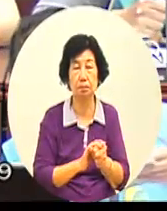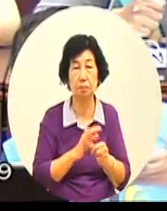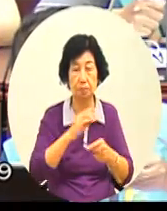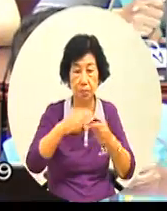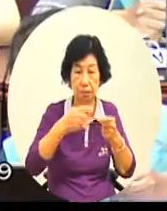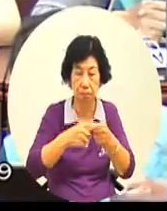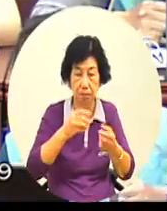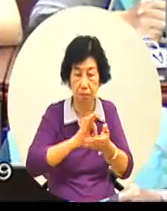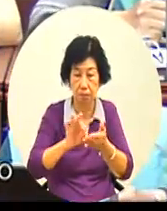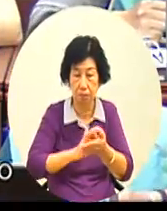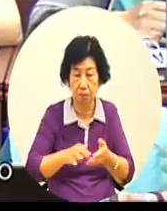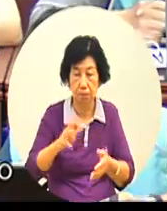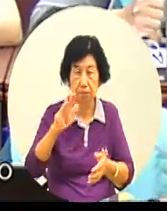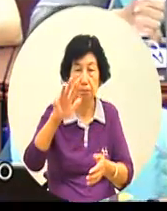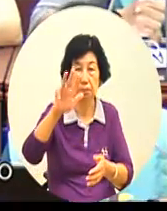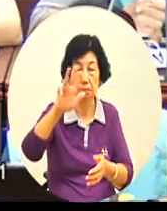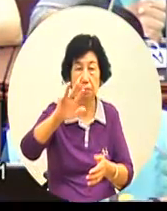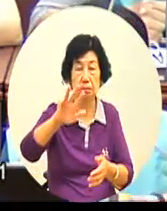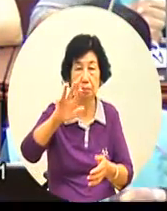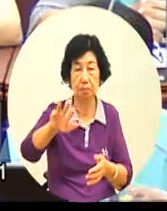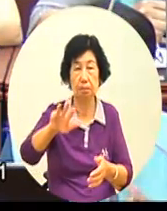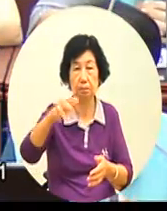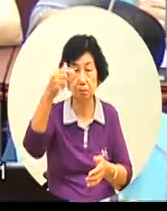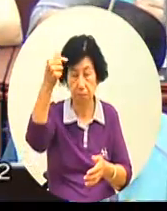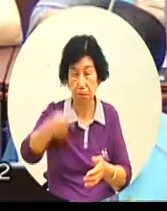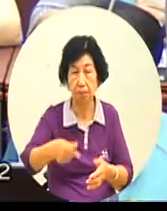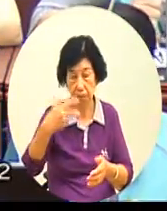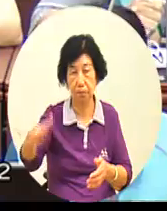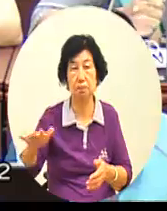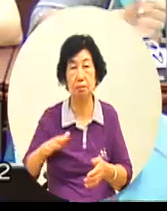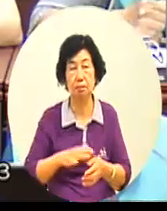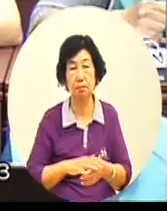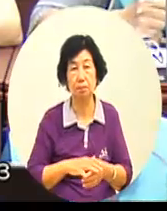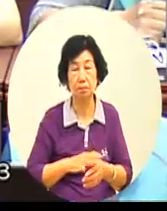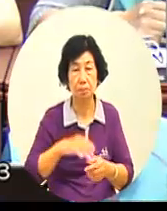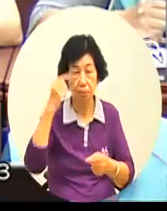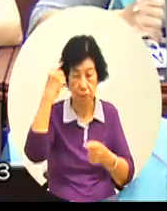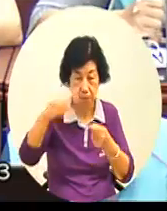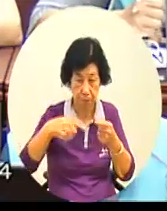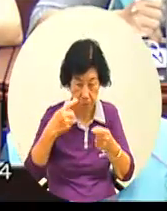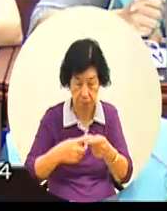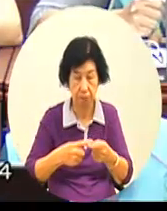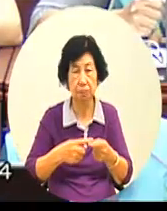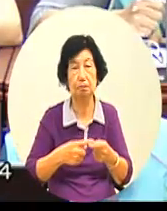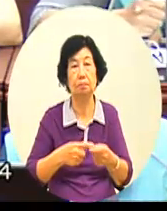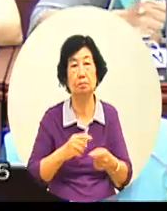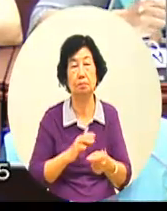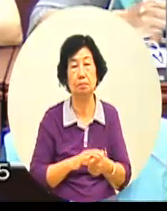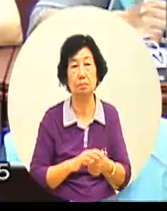我们明年，这个部分单单我们社会局的部分就会变成